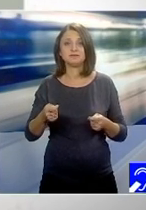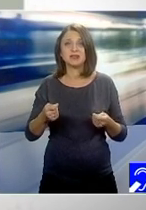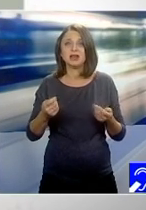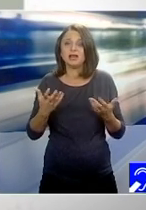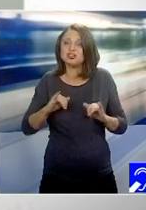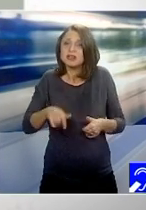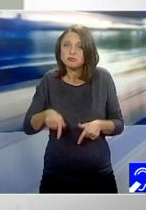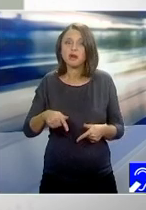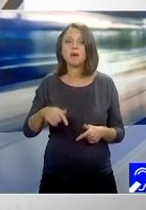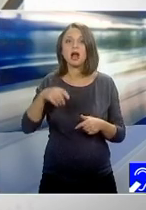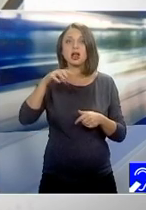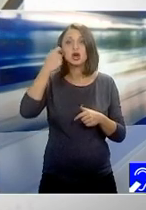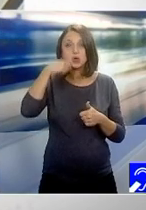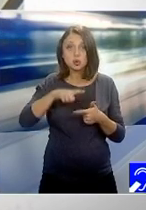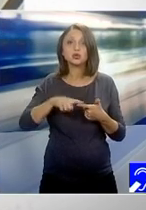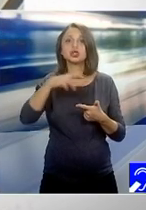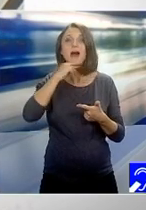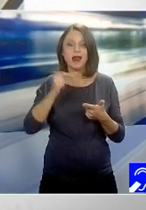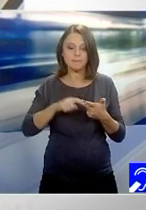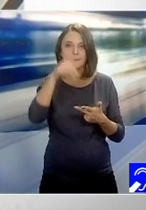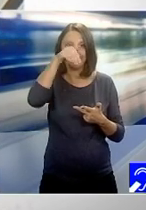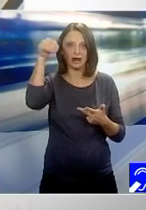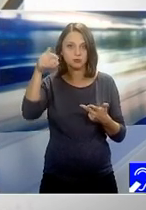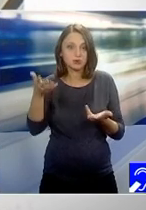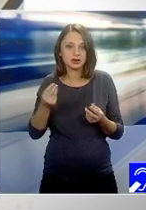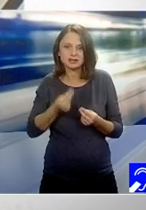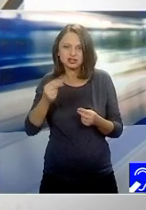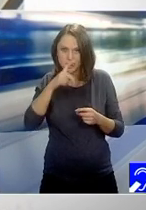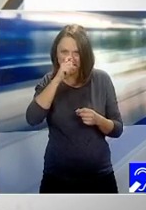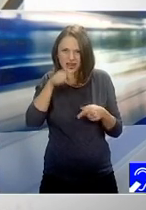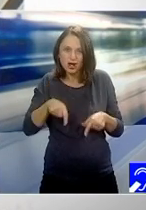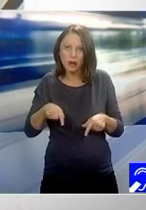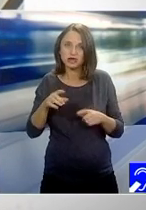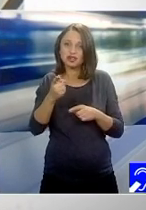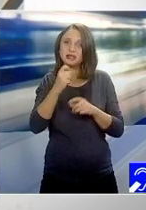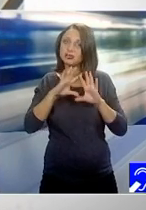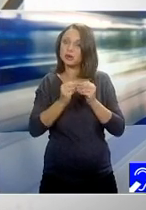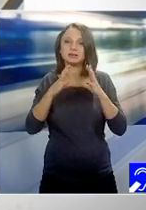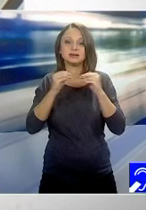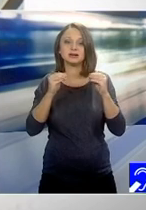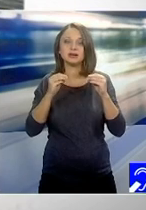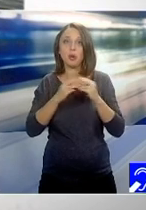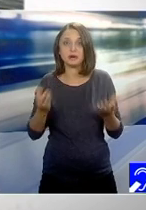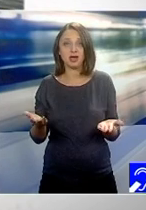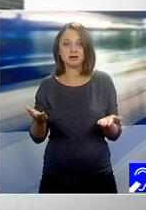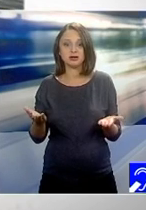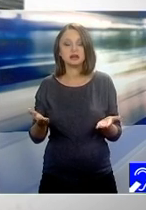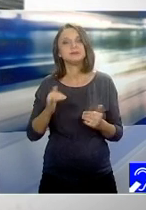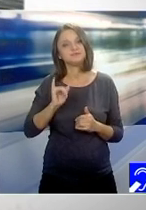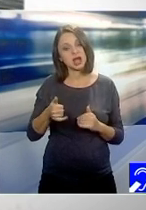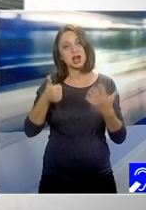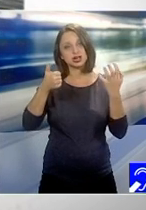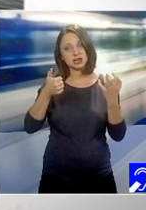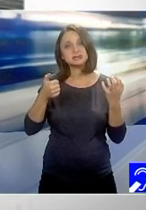Maramureș? Nu cred că numai în zona noastră, că trebuie să luăm în calcul următorul aspect. Mai bine de 3 sferturi din volumul total. Da, noi avem undeva la 600.000 de